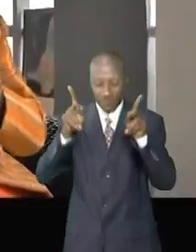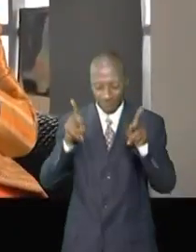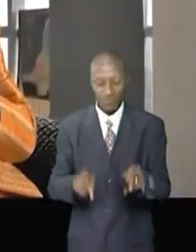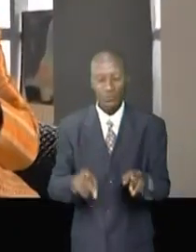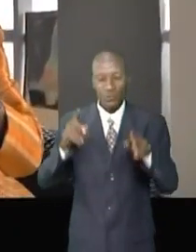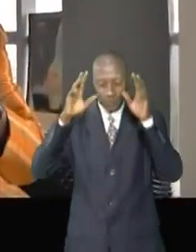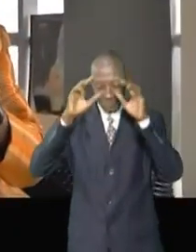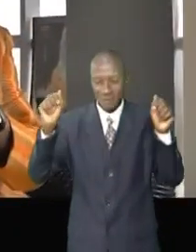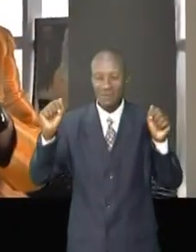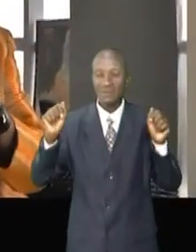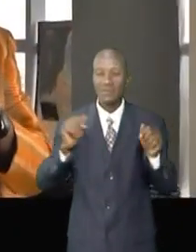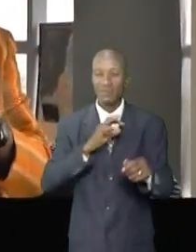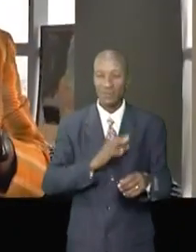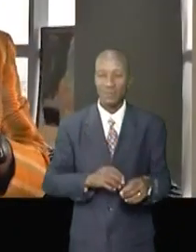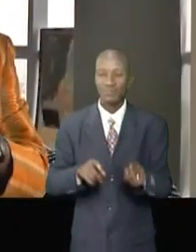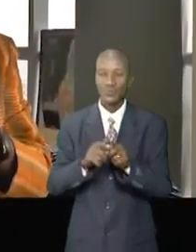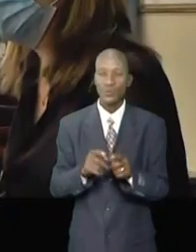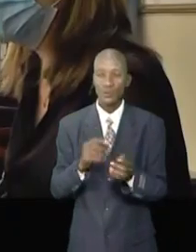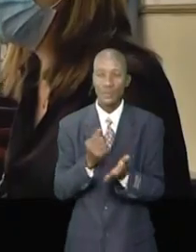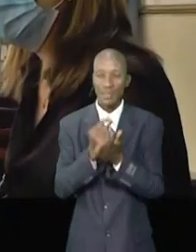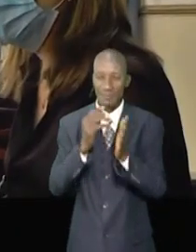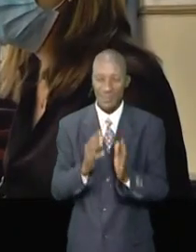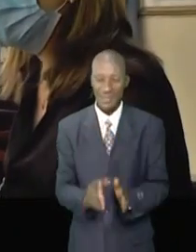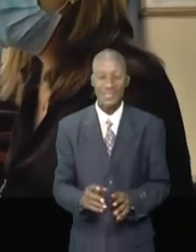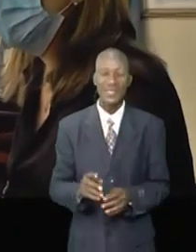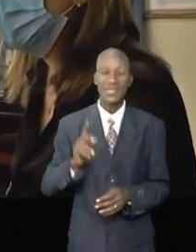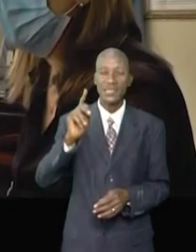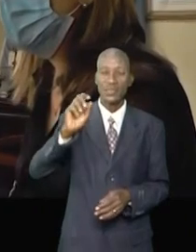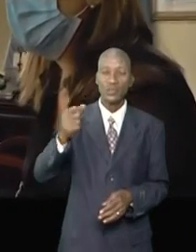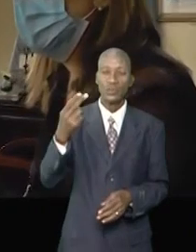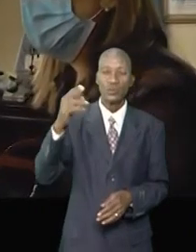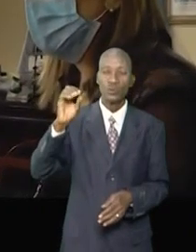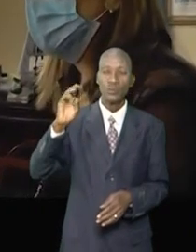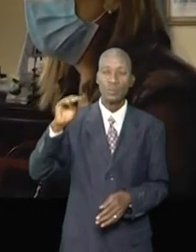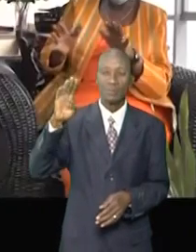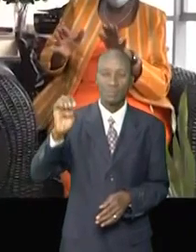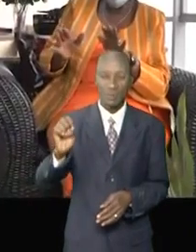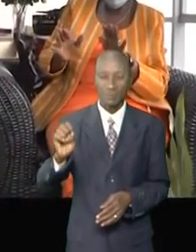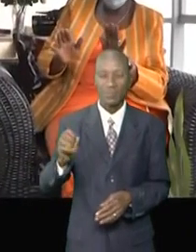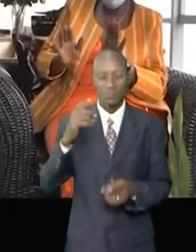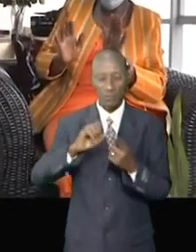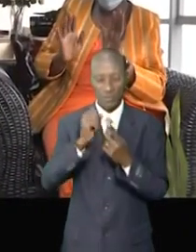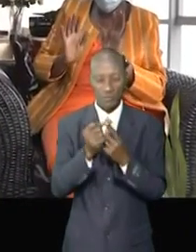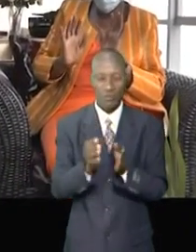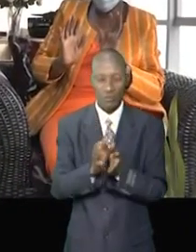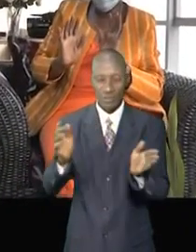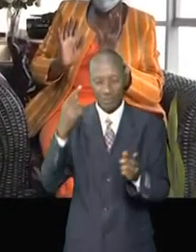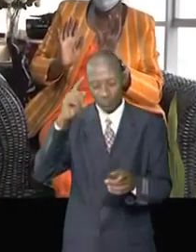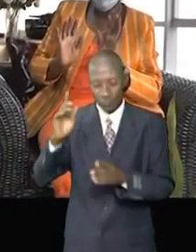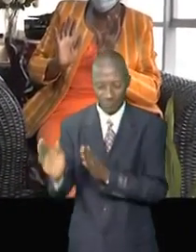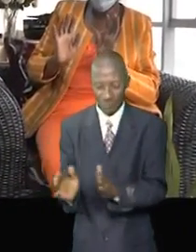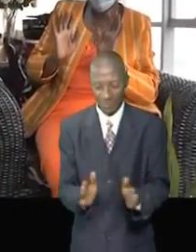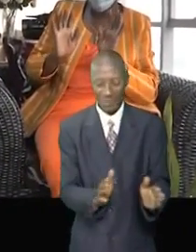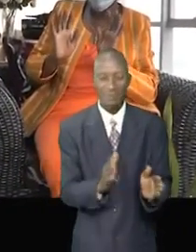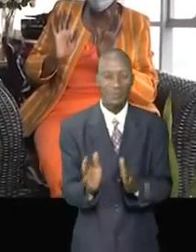la Francophonie, l'ambassadeur Isabelle Tshombe. Des échanges constructifs sur l'état de la situation générale des préparatifs ont eu